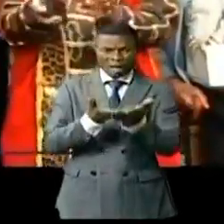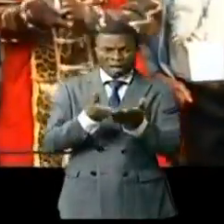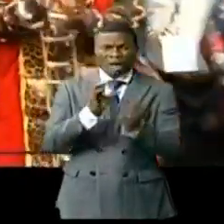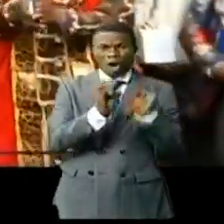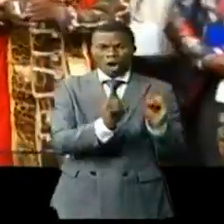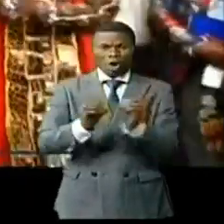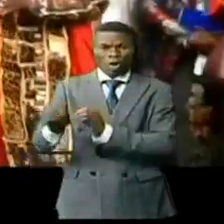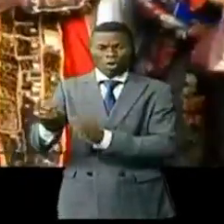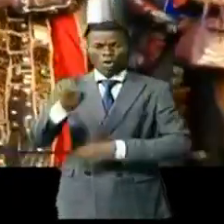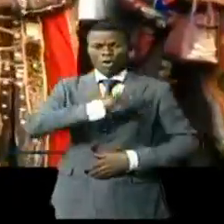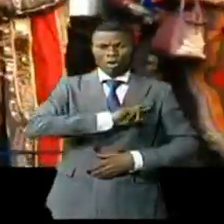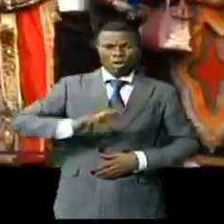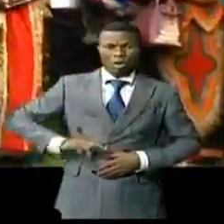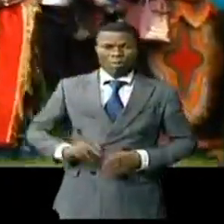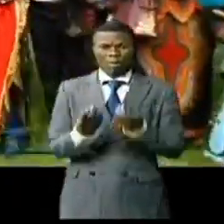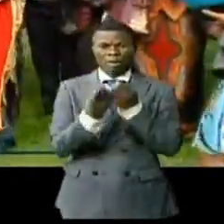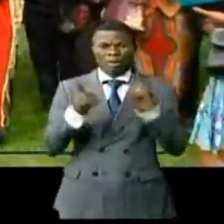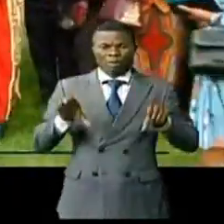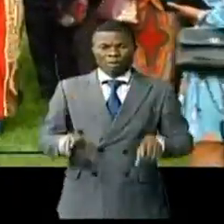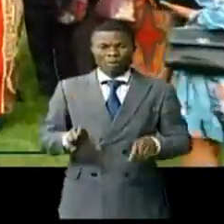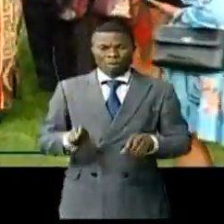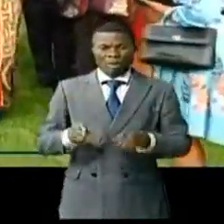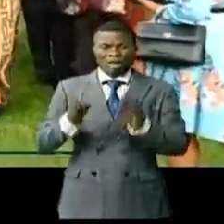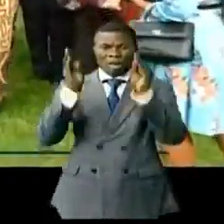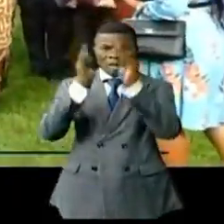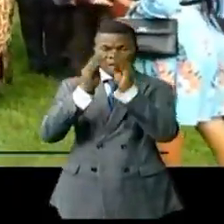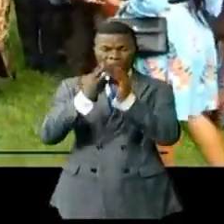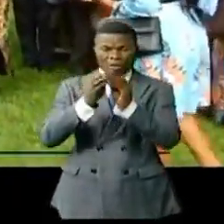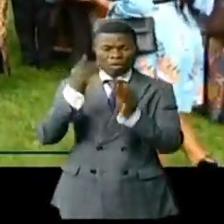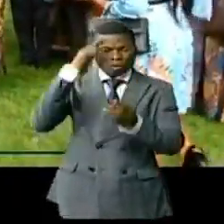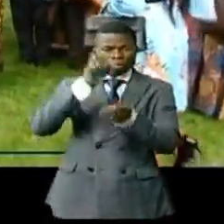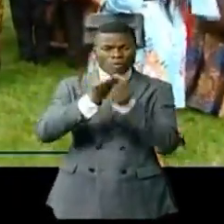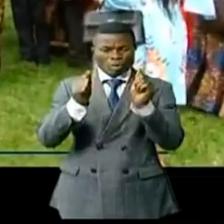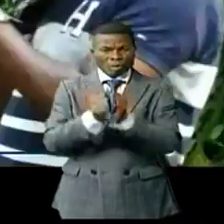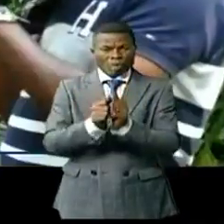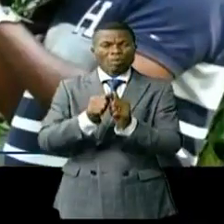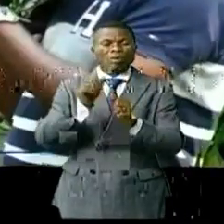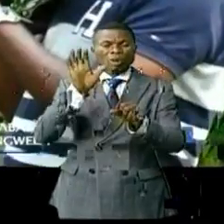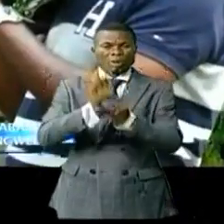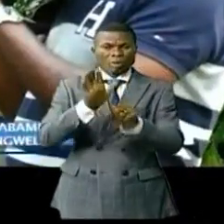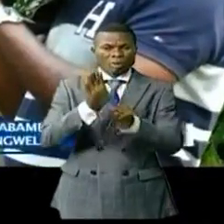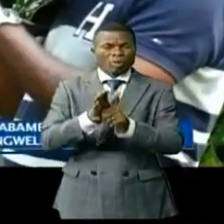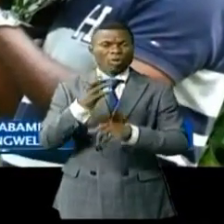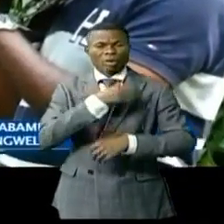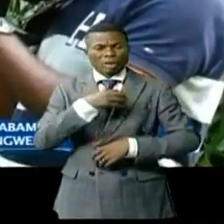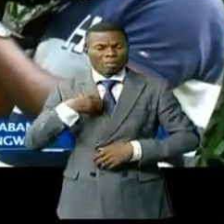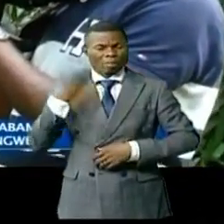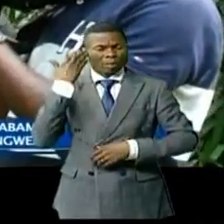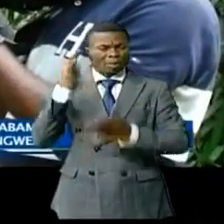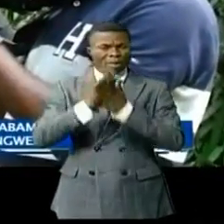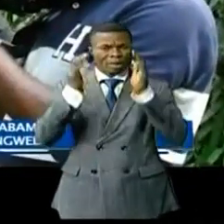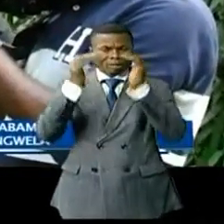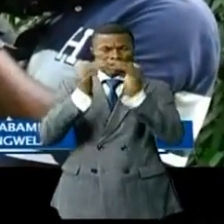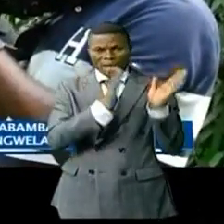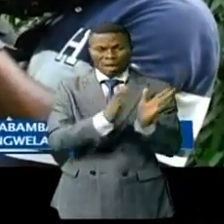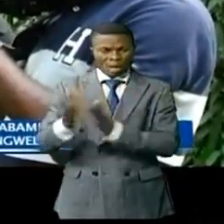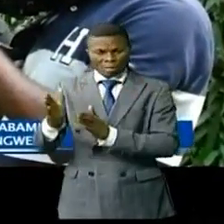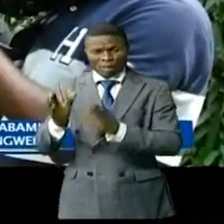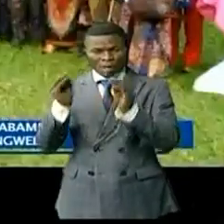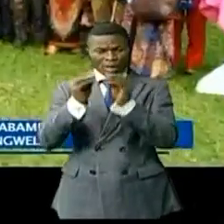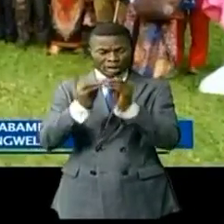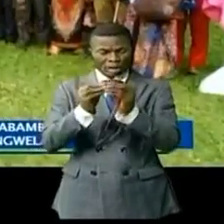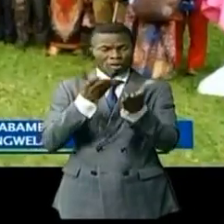en République démocratique du Congo du sommet sur la masculinité positive. La consultation préparatoire du sommet